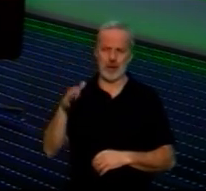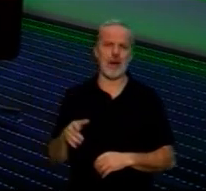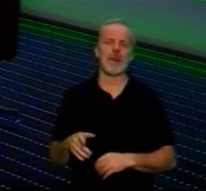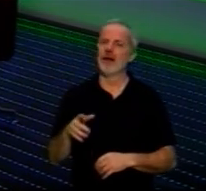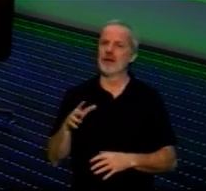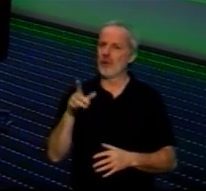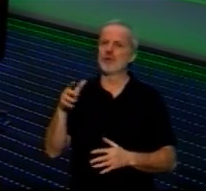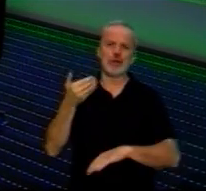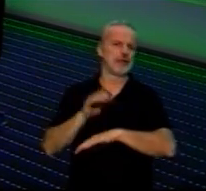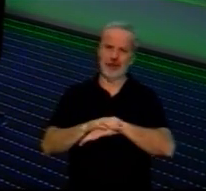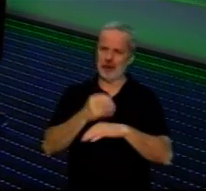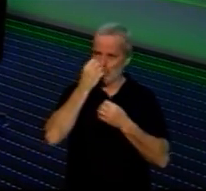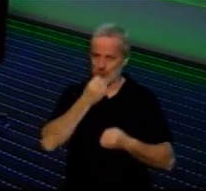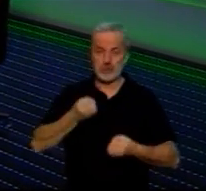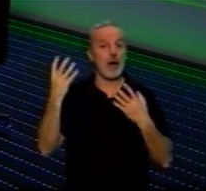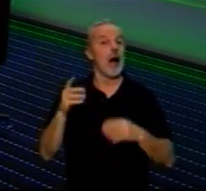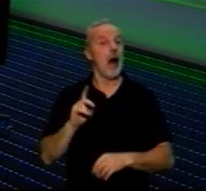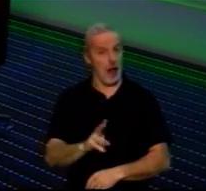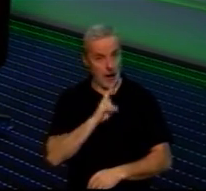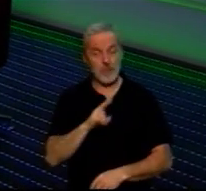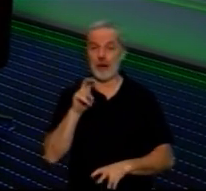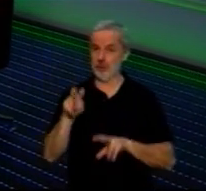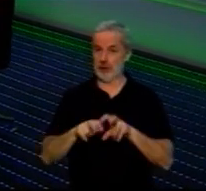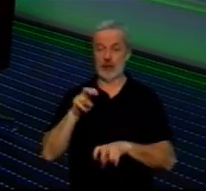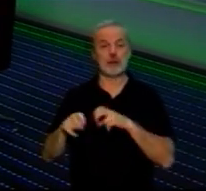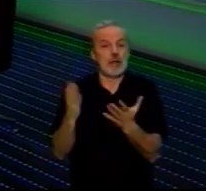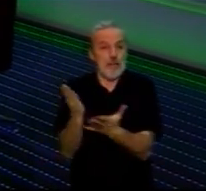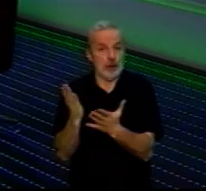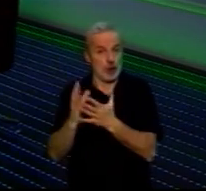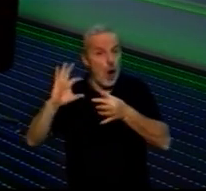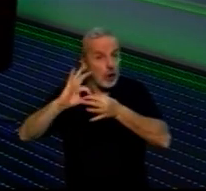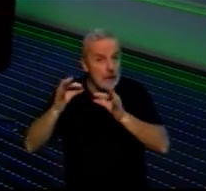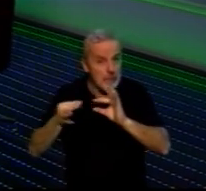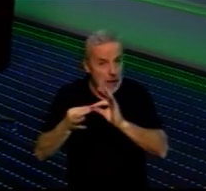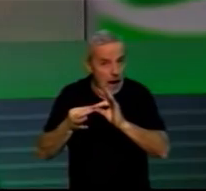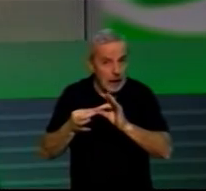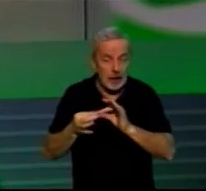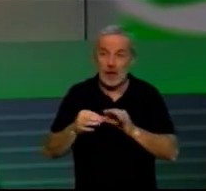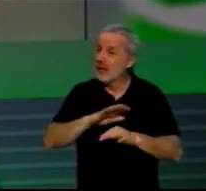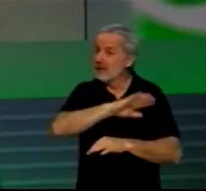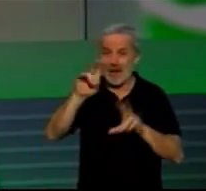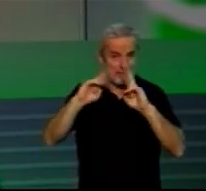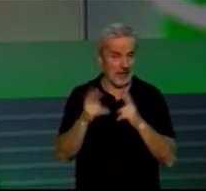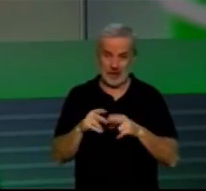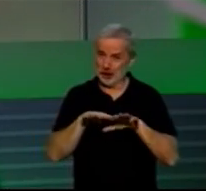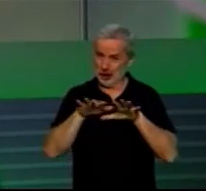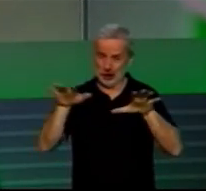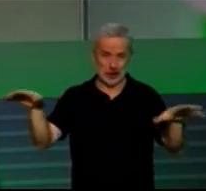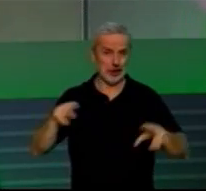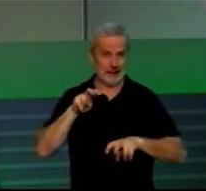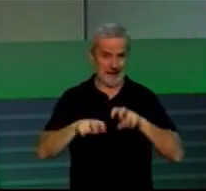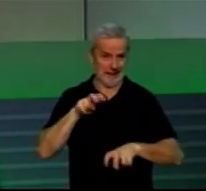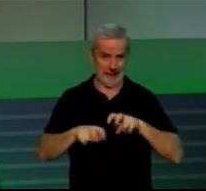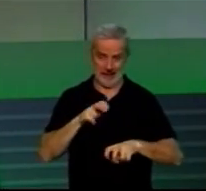a jeho první ocenění, ale skutečně cyklistika, to je vlastně klasický olympijský sport, jeden z nejrozšířenějších sportů na světě.